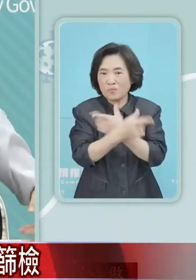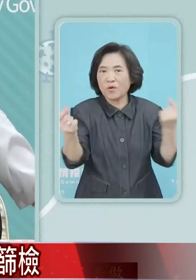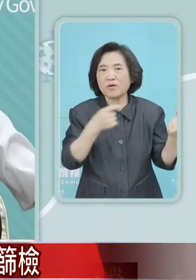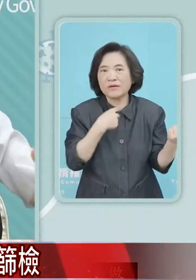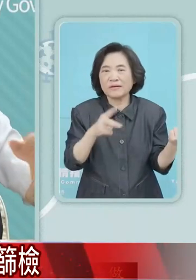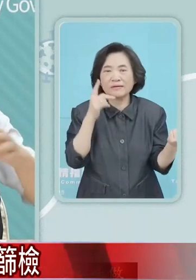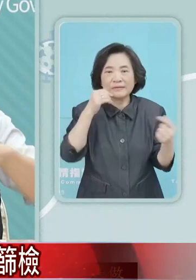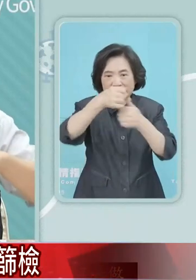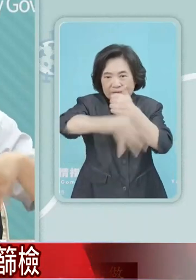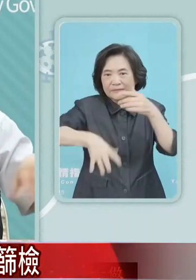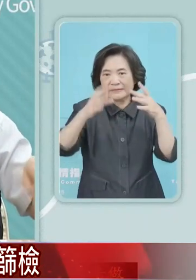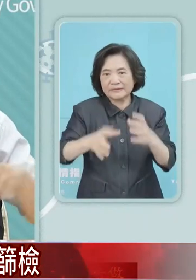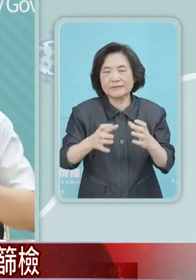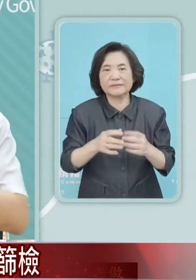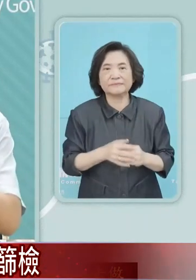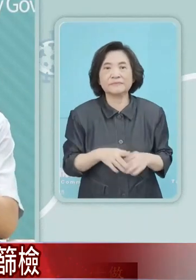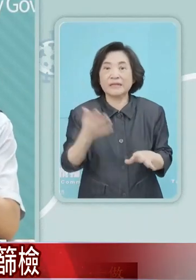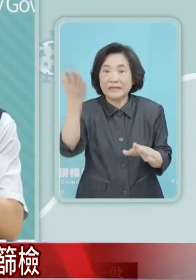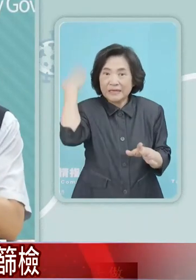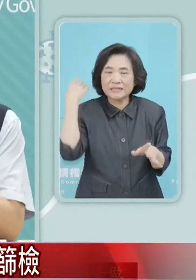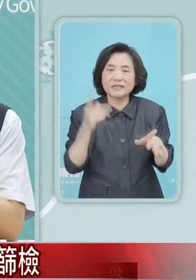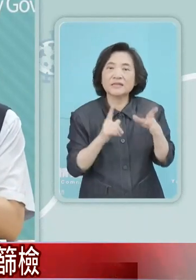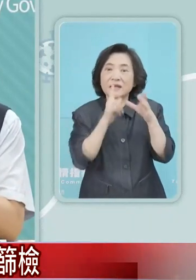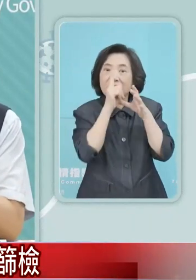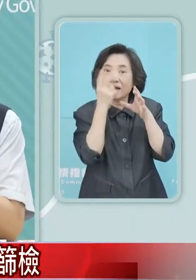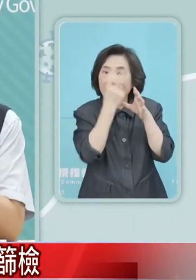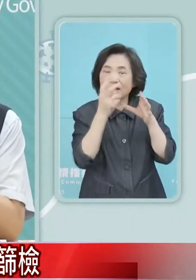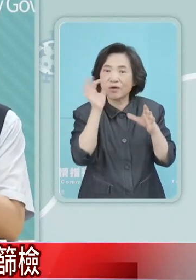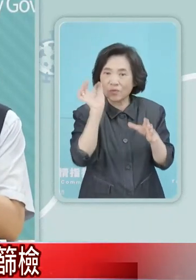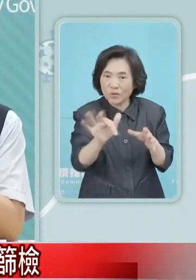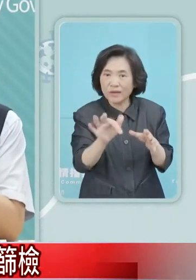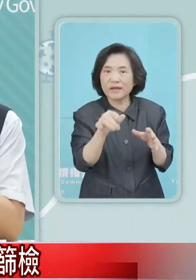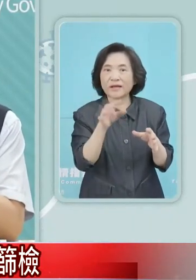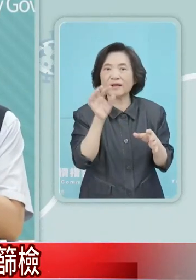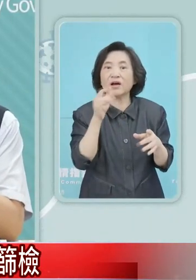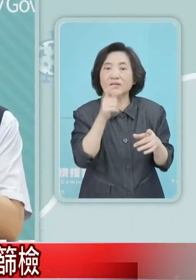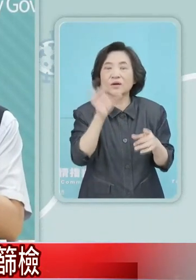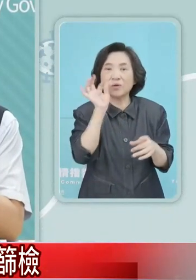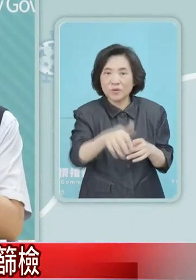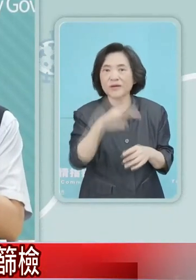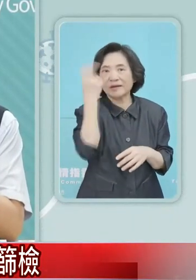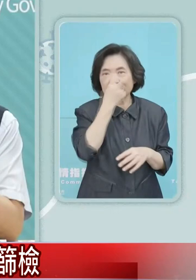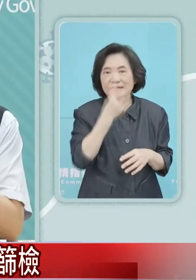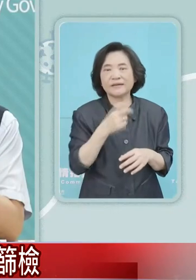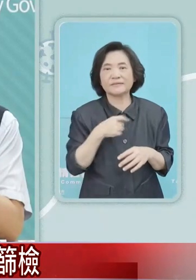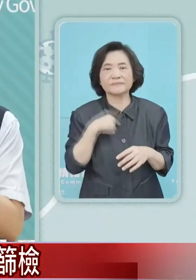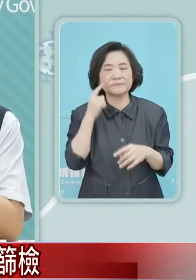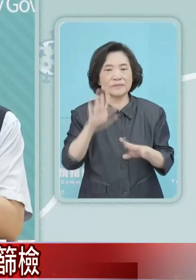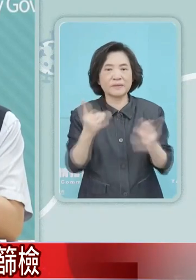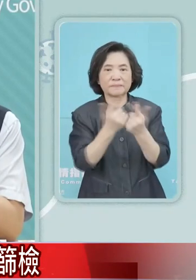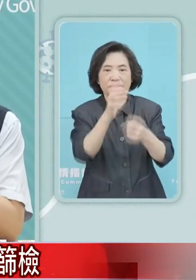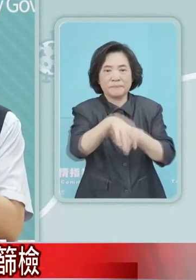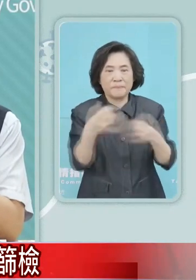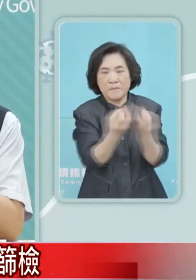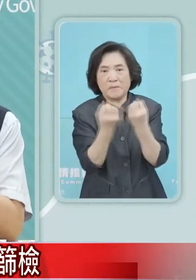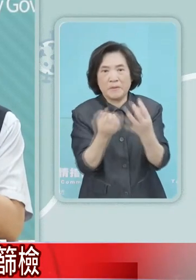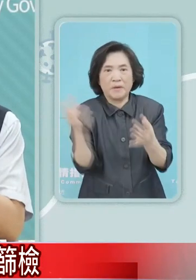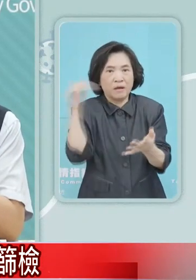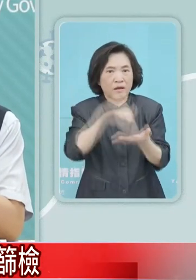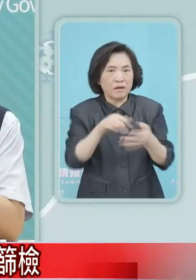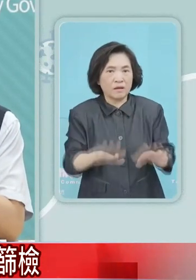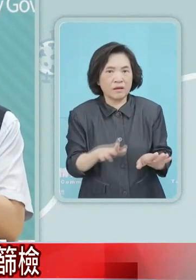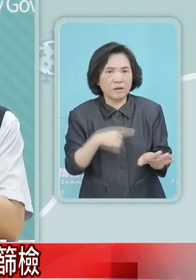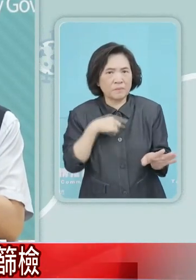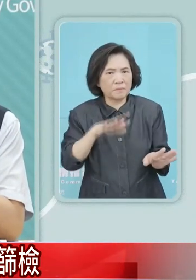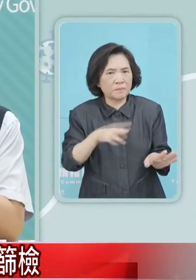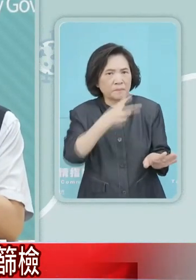做筛检是用快筛，不过我们经过这从这个北农的事件大概一路下来，你知道